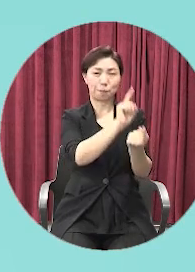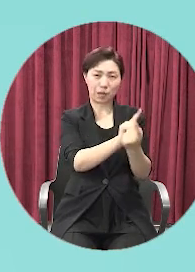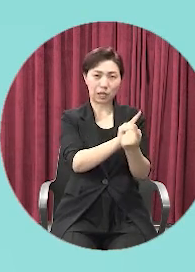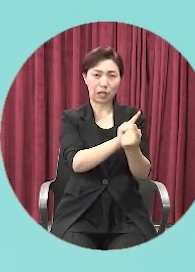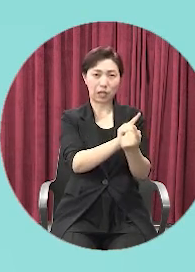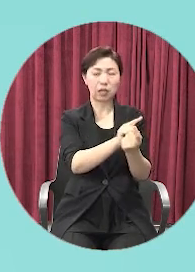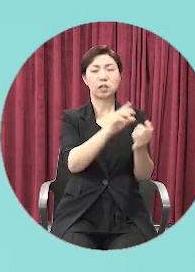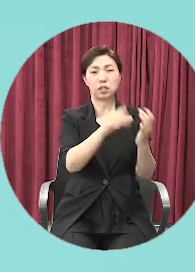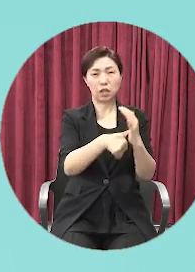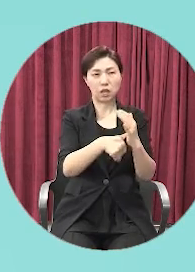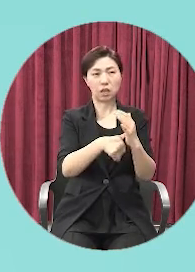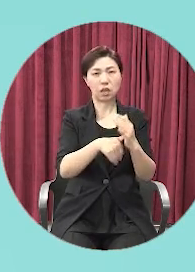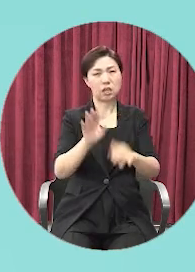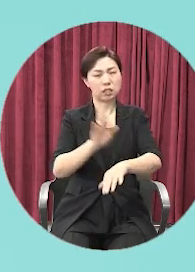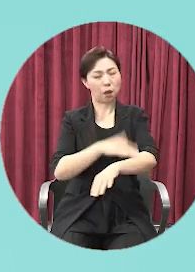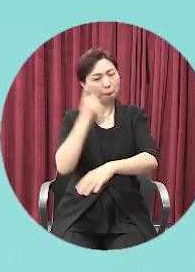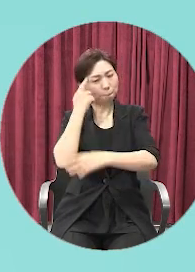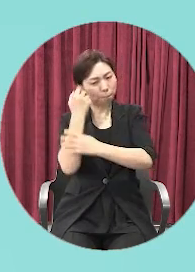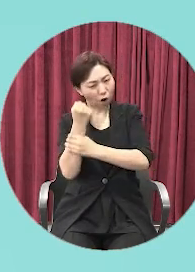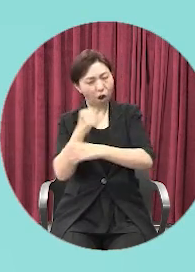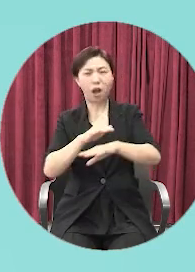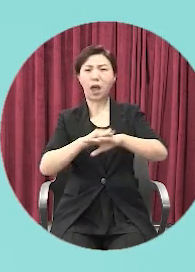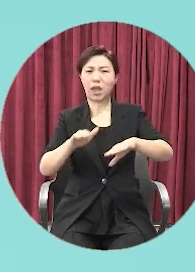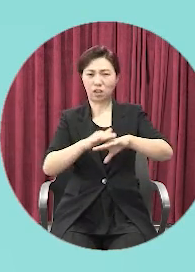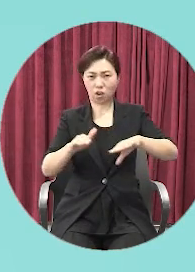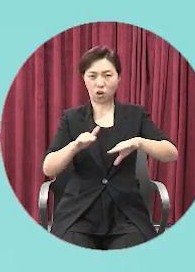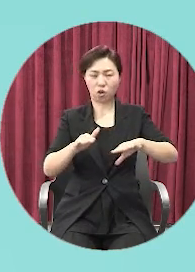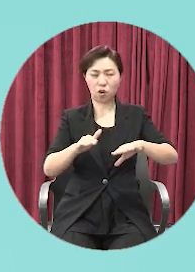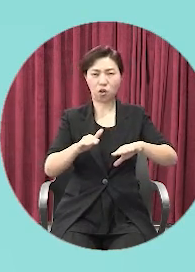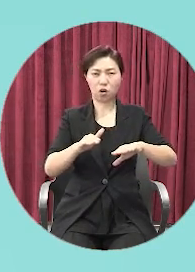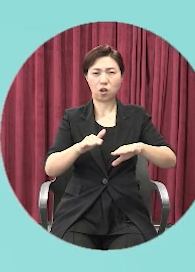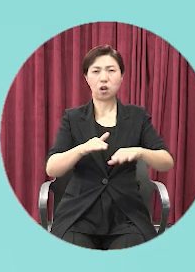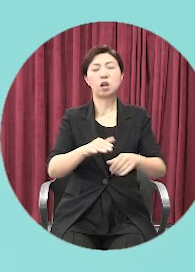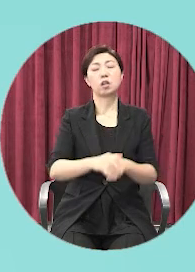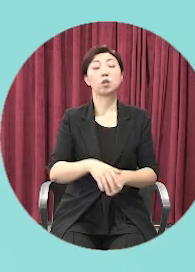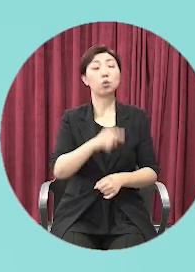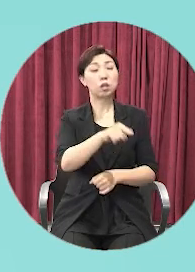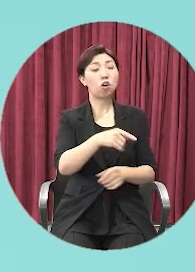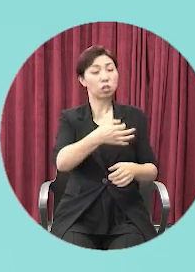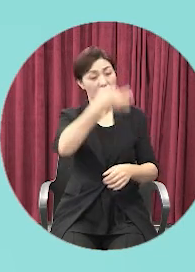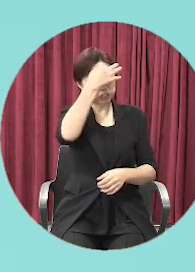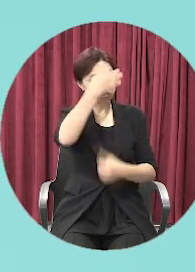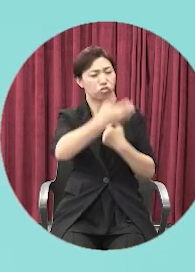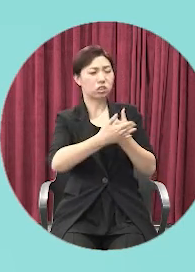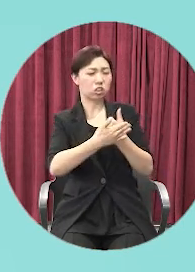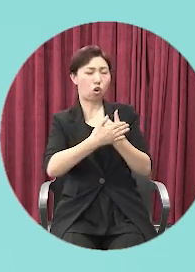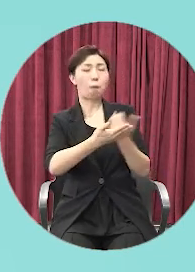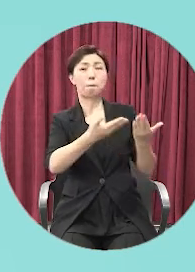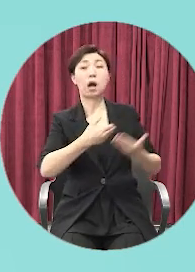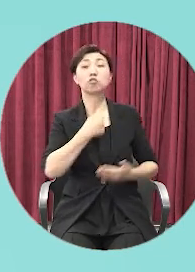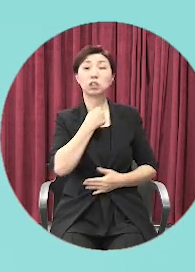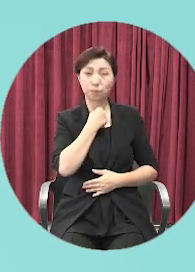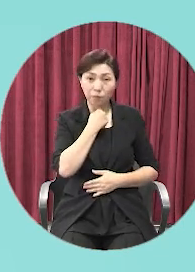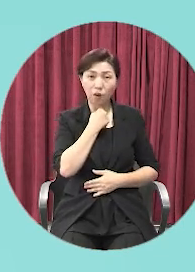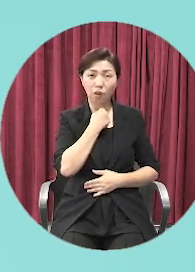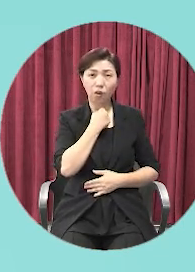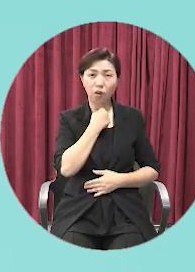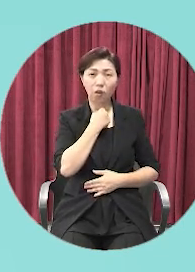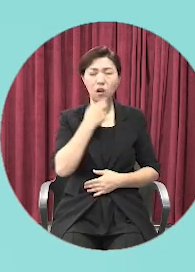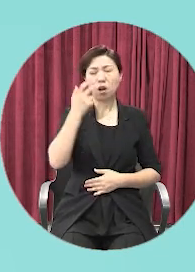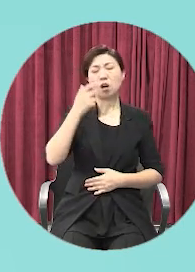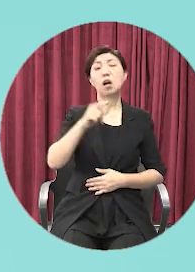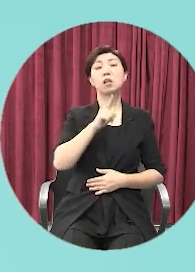편견을 없앨 수 있는 방식으로 이런 서비스들을 지원받고 싶다라고 하는, 그러니까 예전과 조금